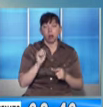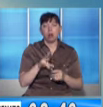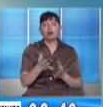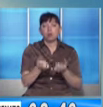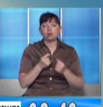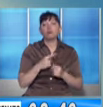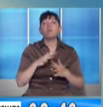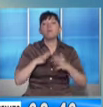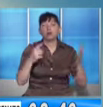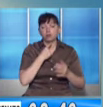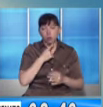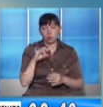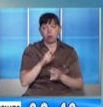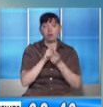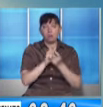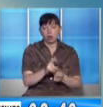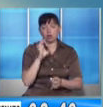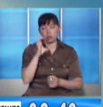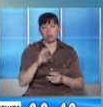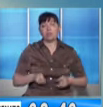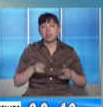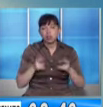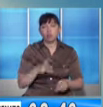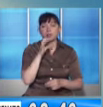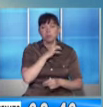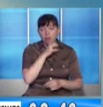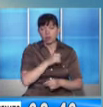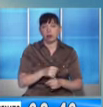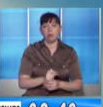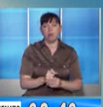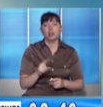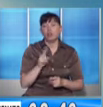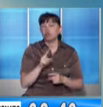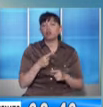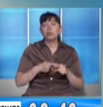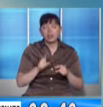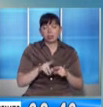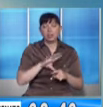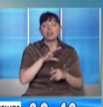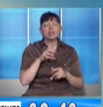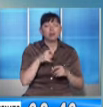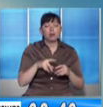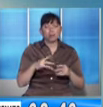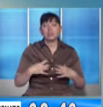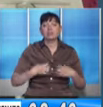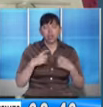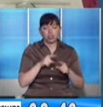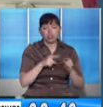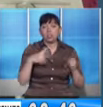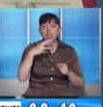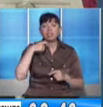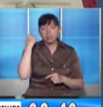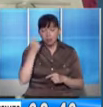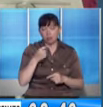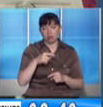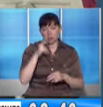hoții și bandiții din această țară și să încheiem acest proces de tranziție interminabil de 30 de ani și să ajungem să avem stat. Ce treabă